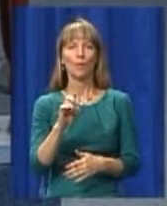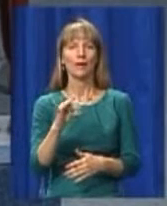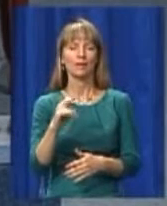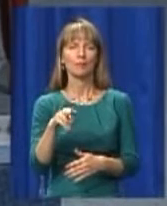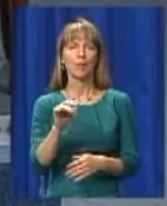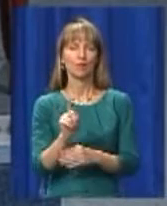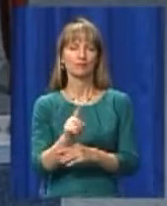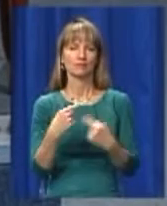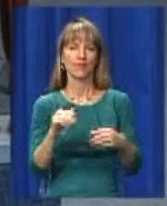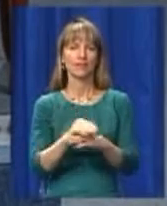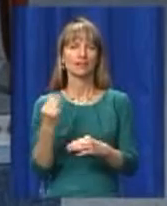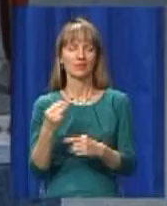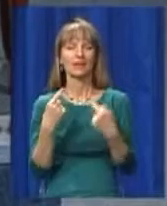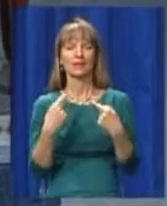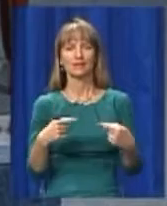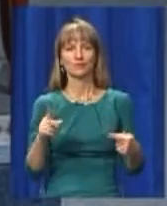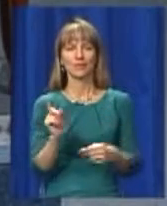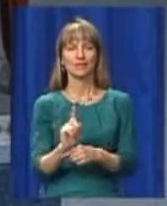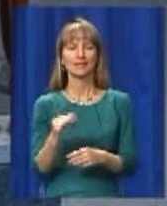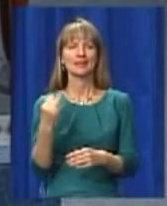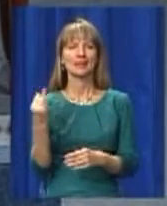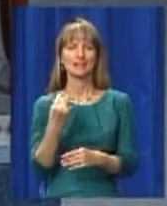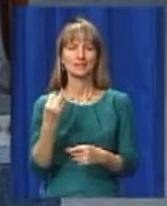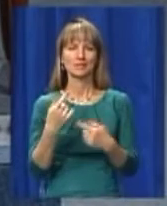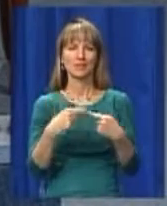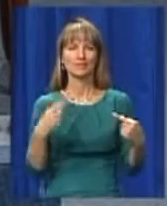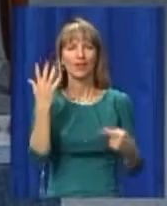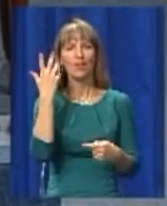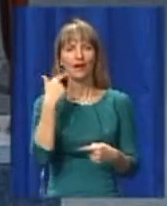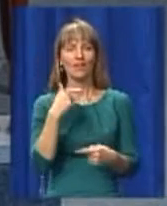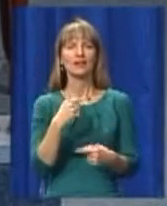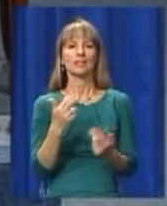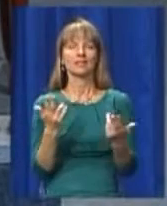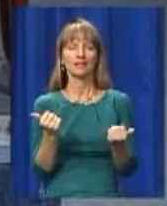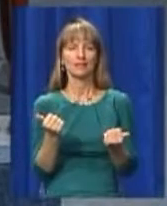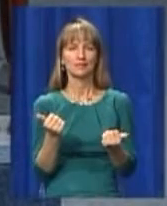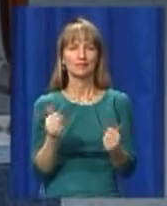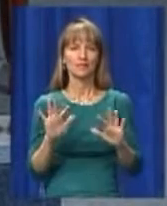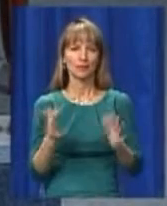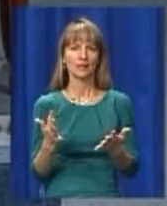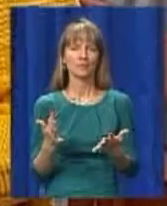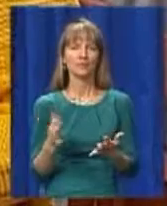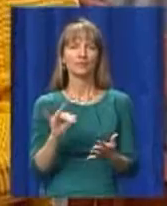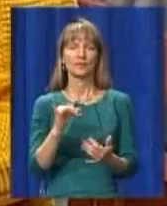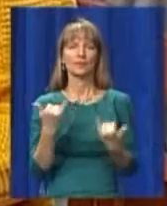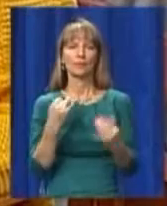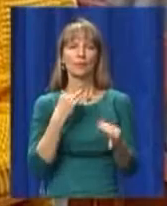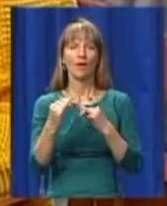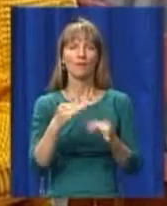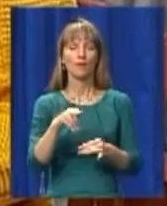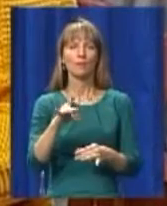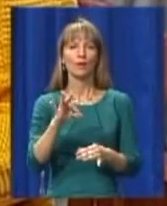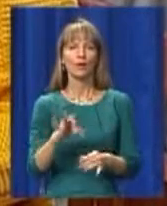богата разными фактами, подіями, карандашами и цікавими різнокольоровими, так, різнокольоровими подіями. Сегодня мы поговорим